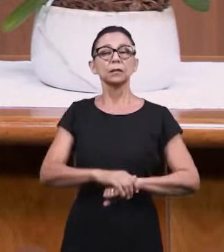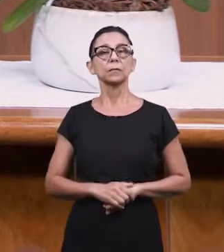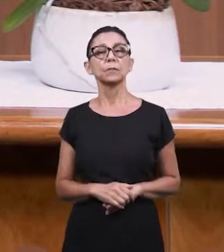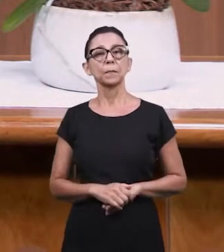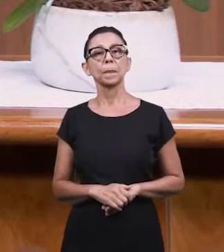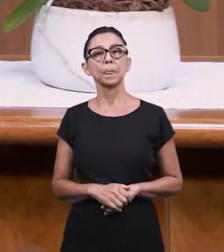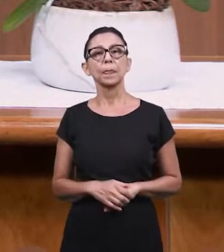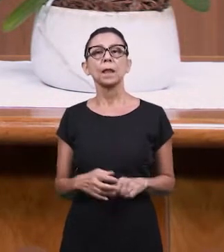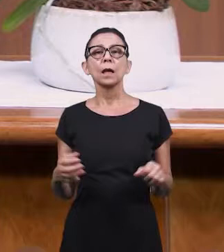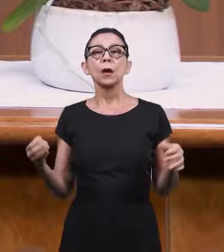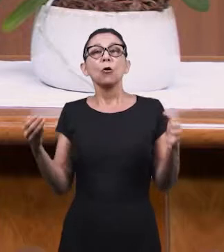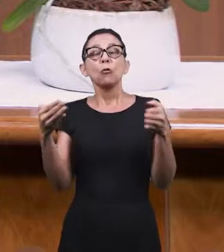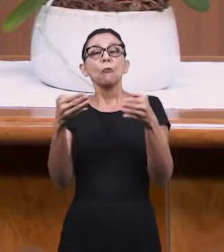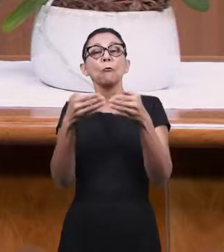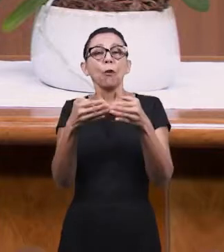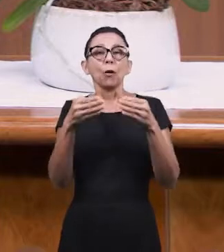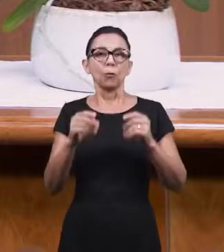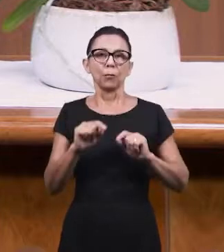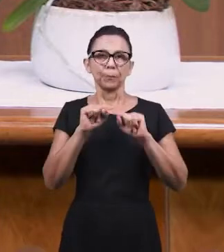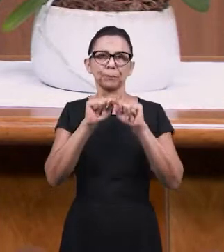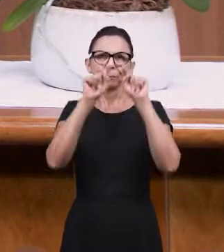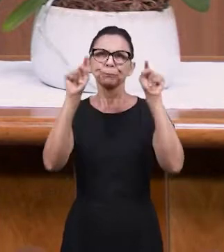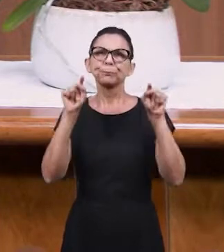l'emphase de la doctrine,